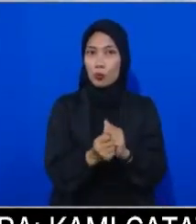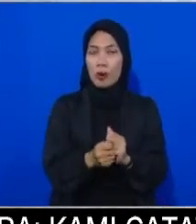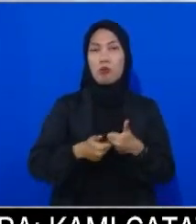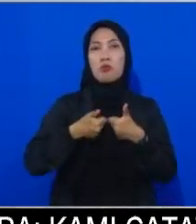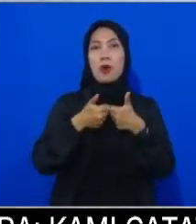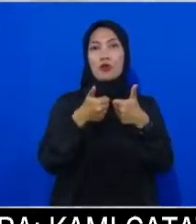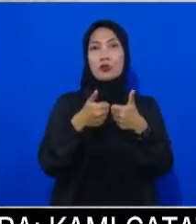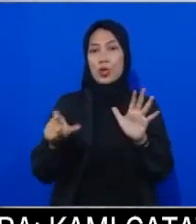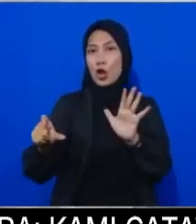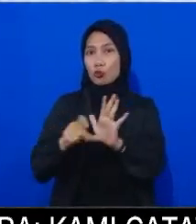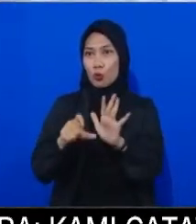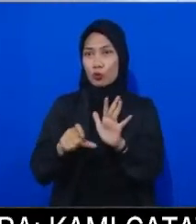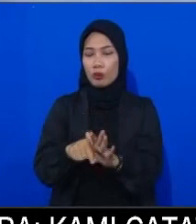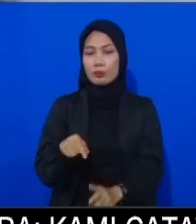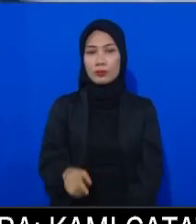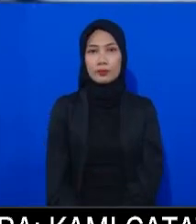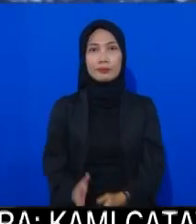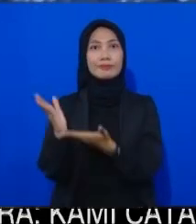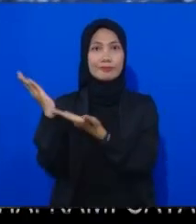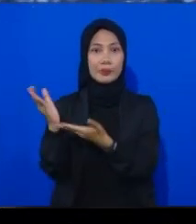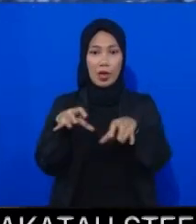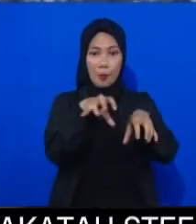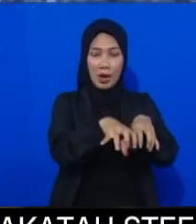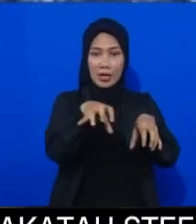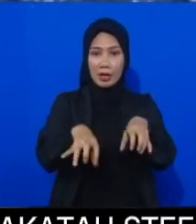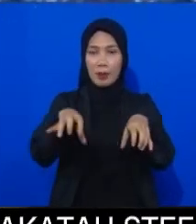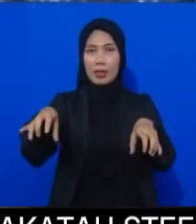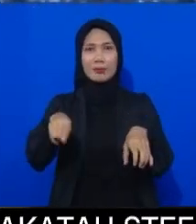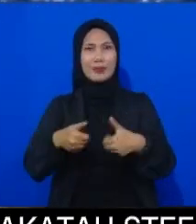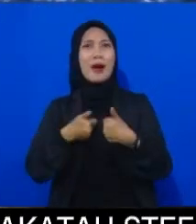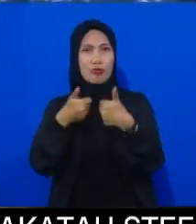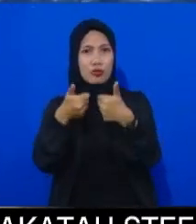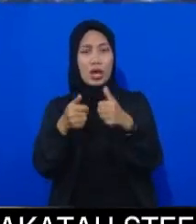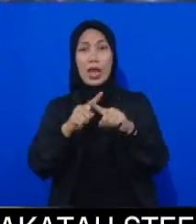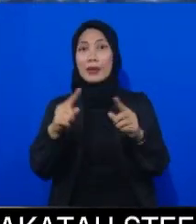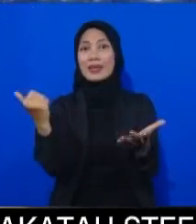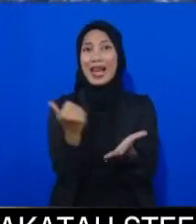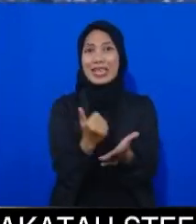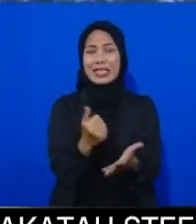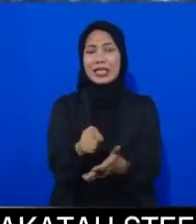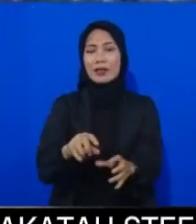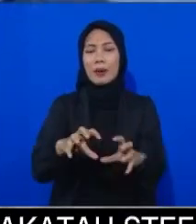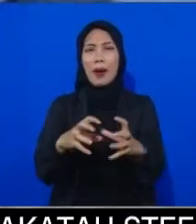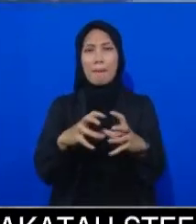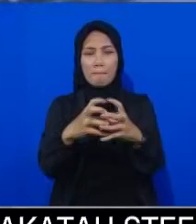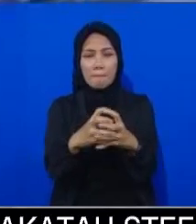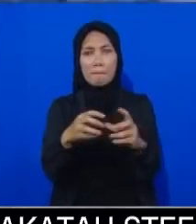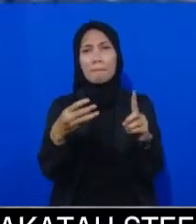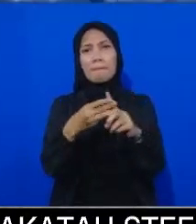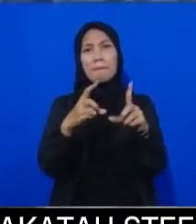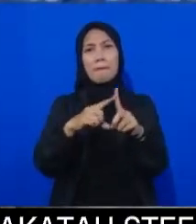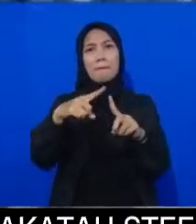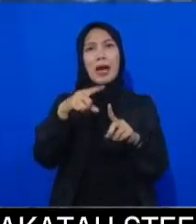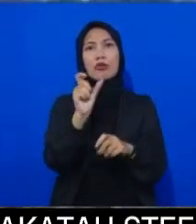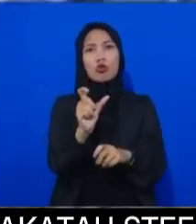ini siapa sangka deretan benda-benda dengan Visual menarik ini terbuat dari bongkahan bebatuan ya ini